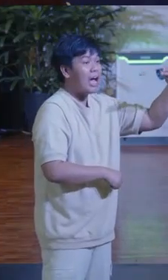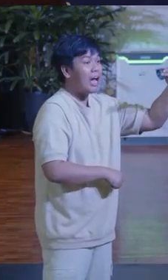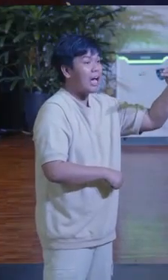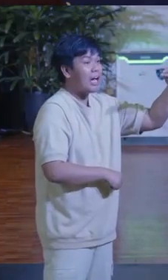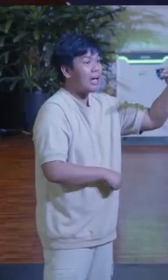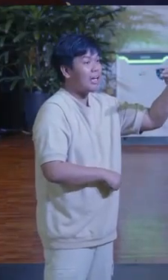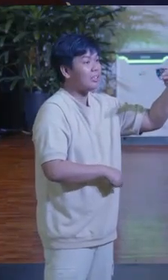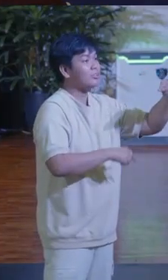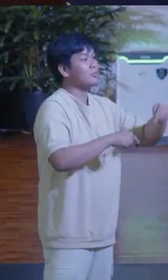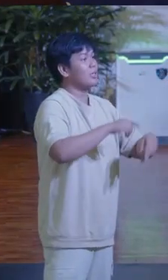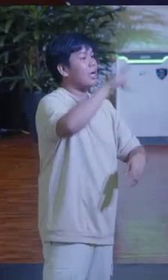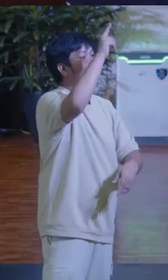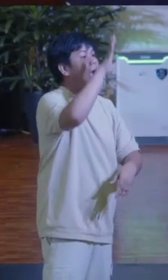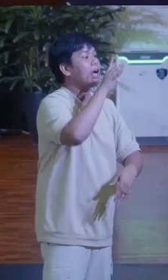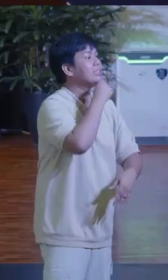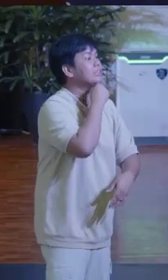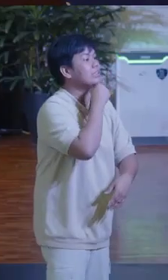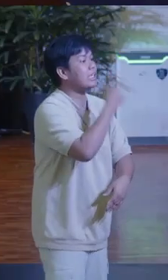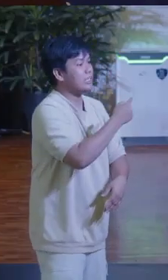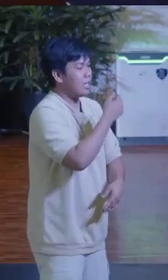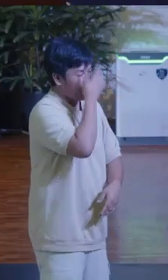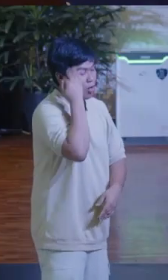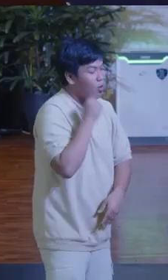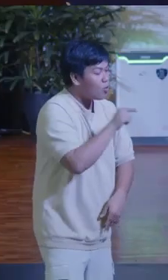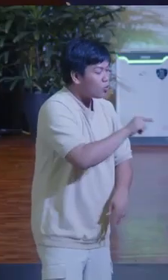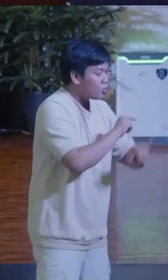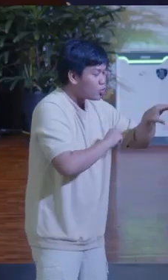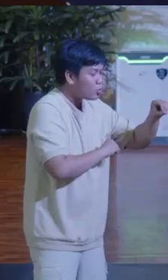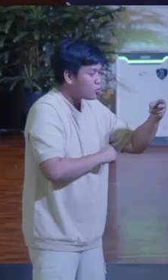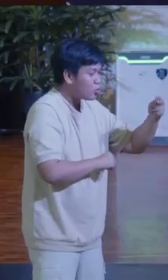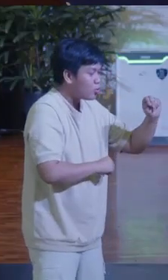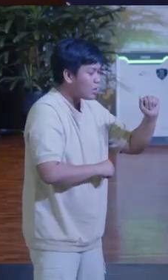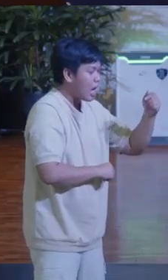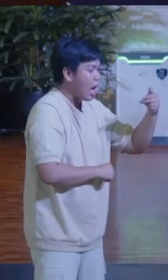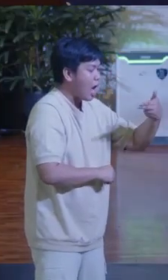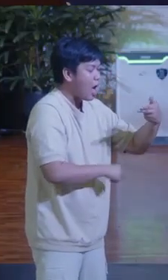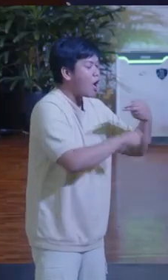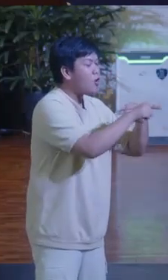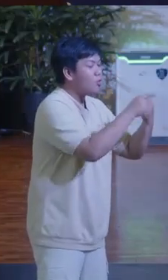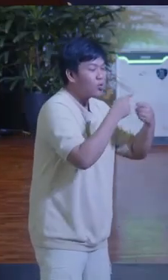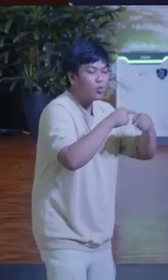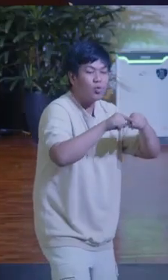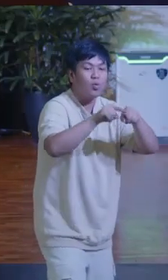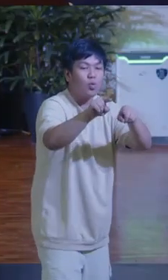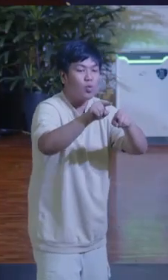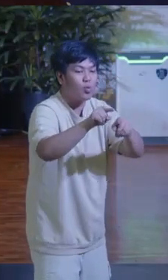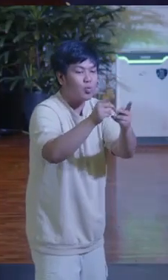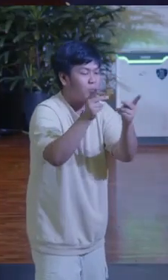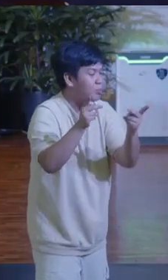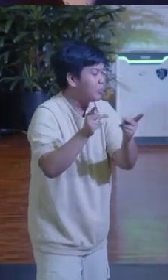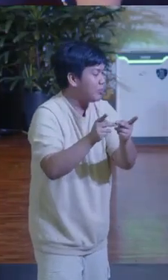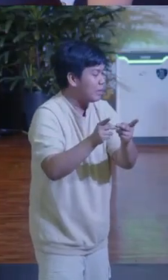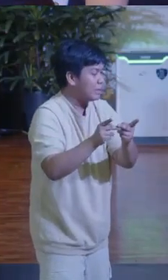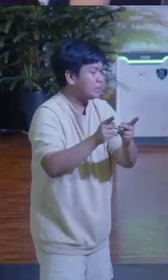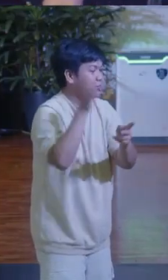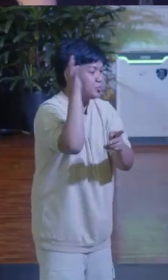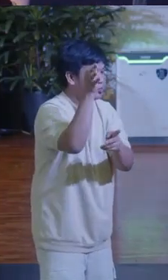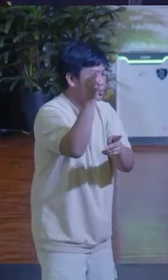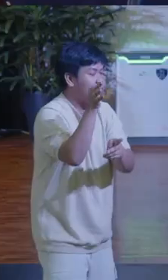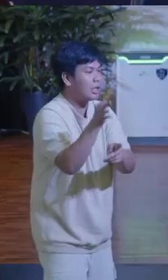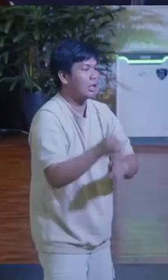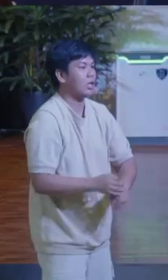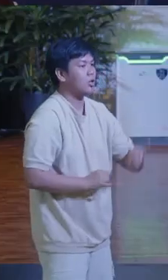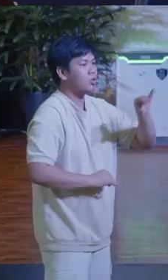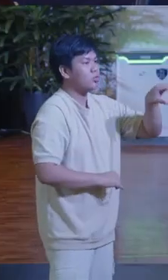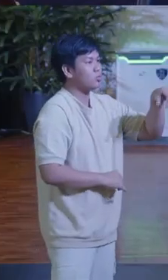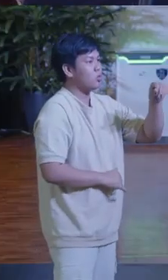Diyos sa Nineveh para mag-preach ng gospel doon, na mag-repent at manumbalik sa Diyos. Ayaw